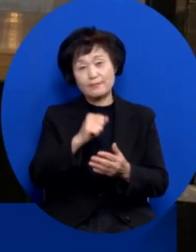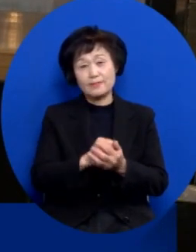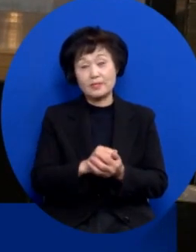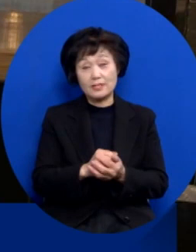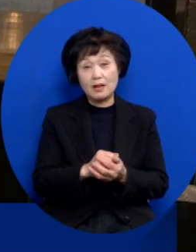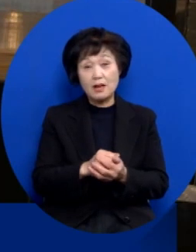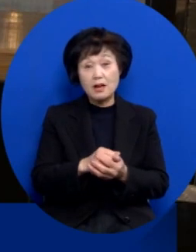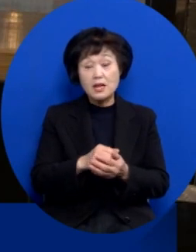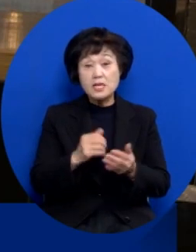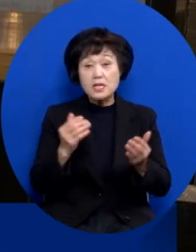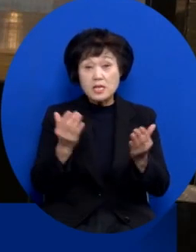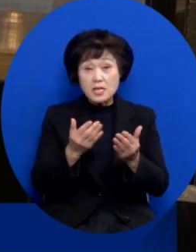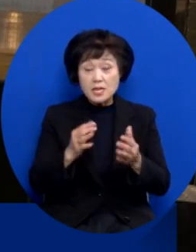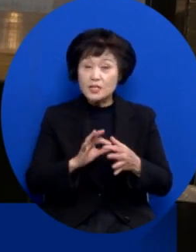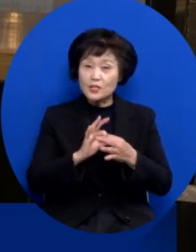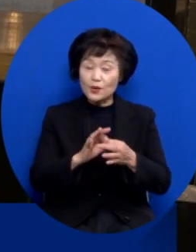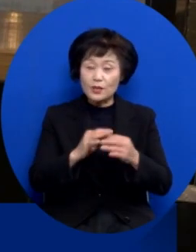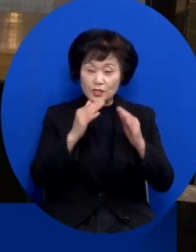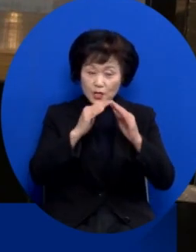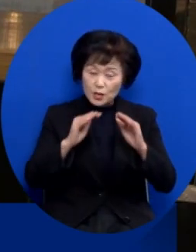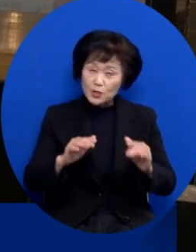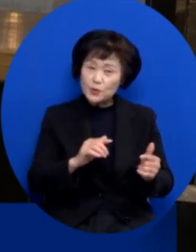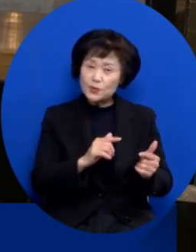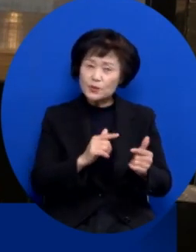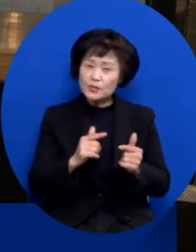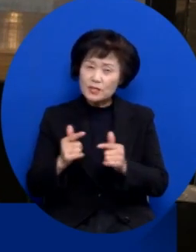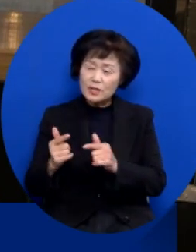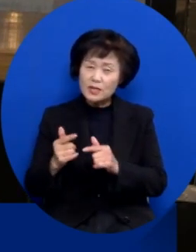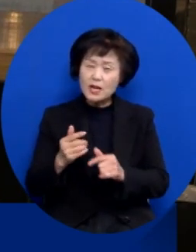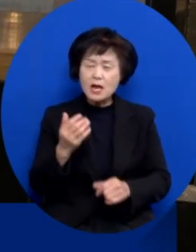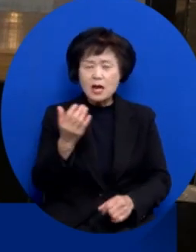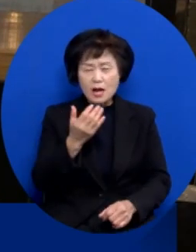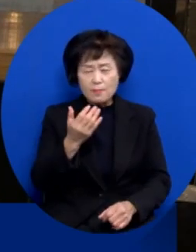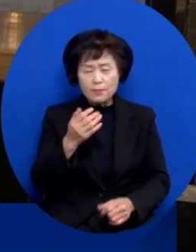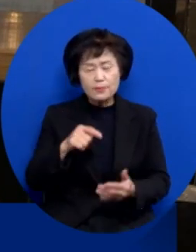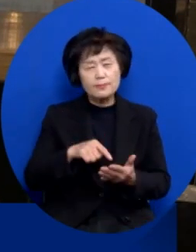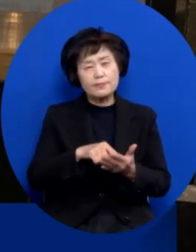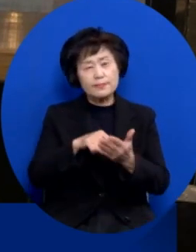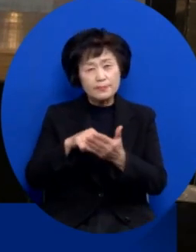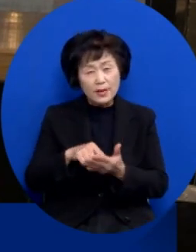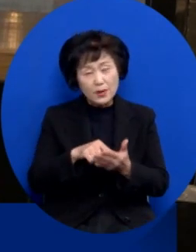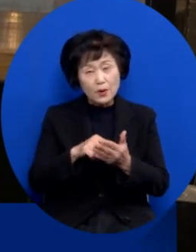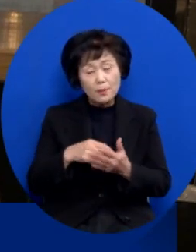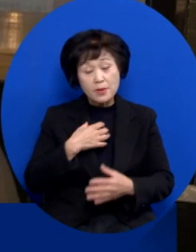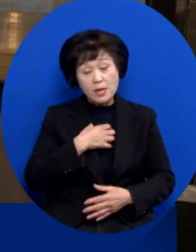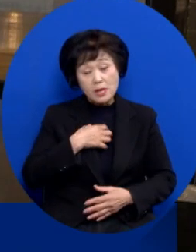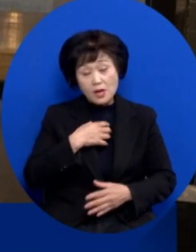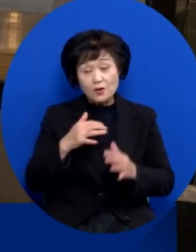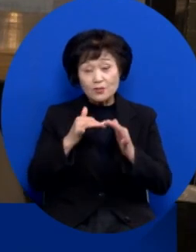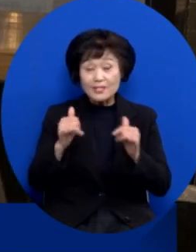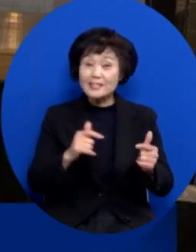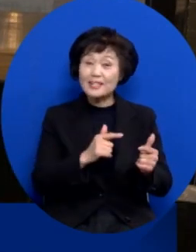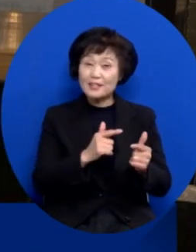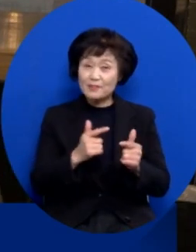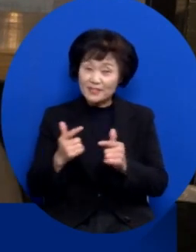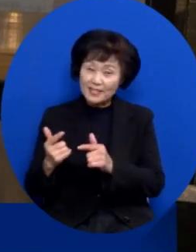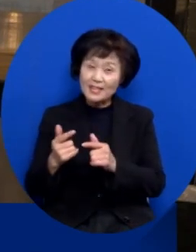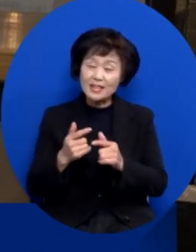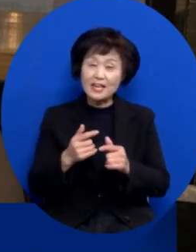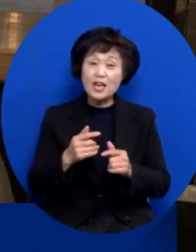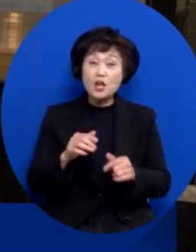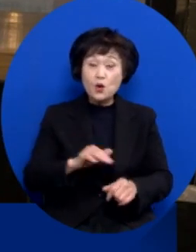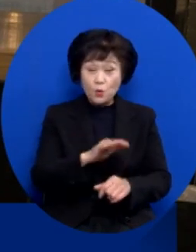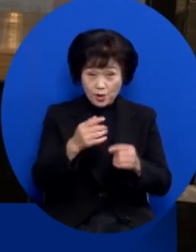우리 이웃의 어떤 아픔과 외로움과 그런 괴로움들을 우리가 함께